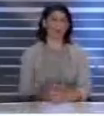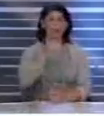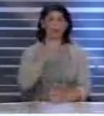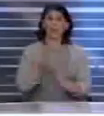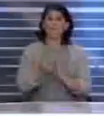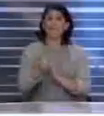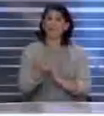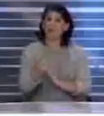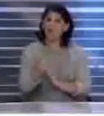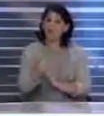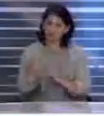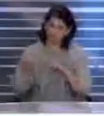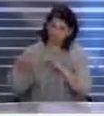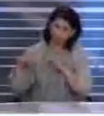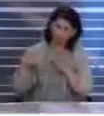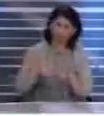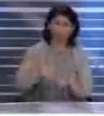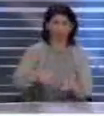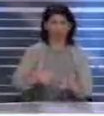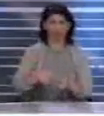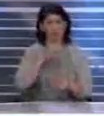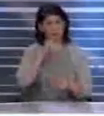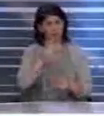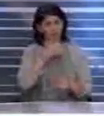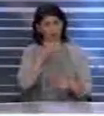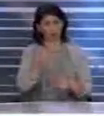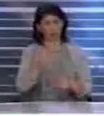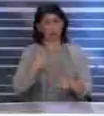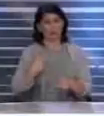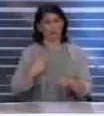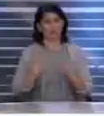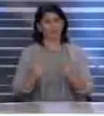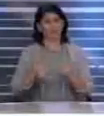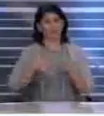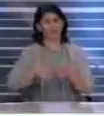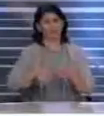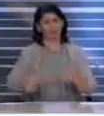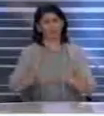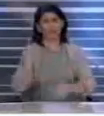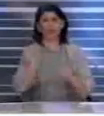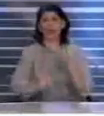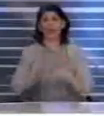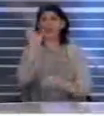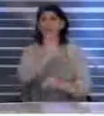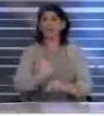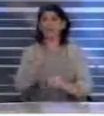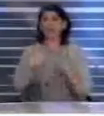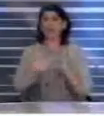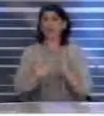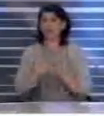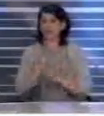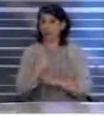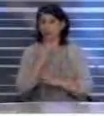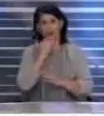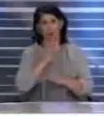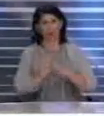έλεγα, συμπεριλαμβανομένη και της εποχής όπου διεξήγα εκστρατεία για τις εκλογές της Ευρωπαϊκής του 2014, ότι δεν